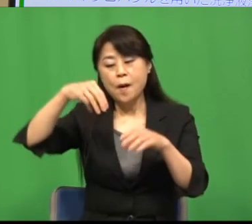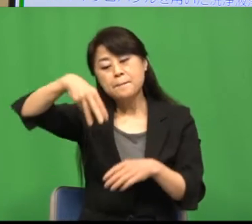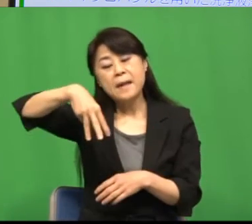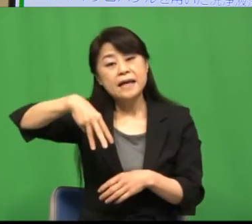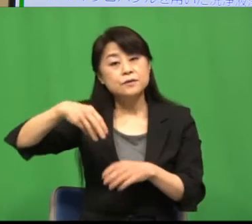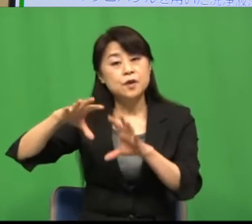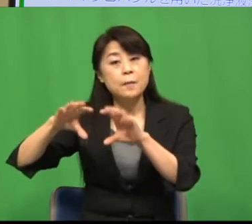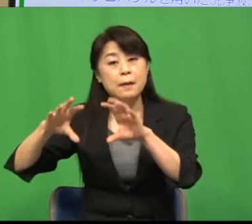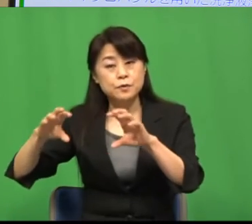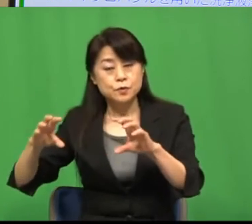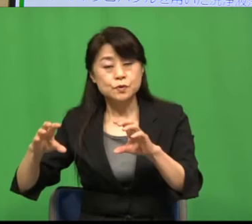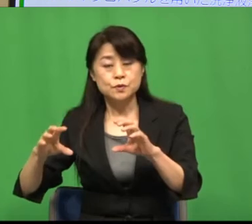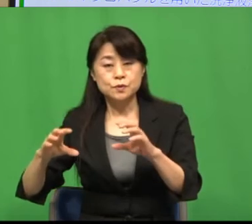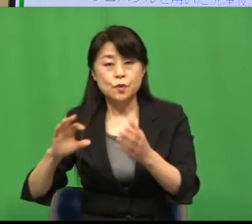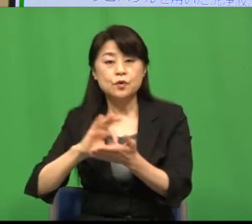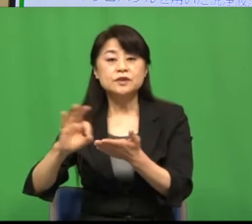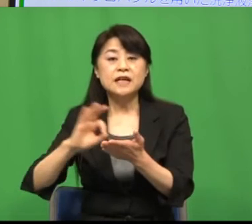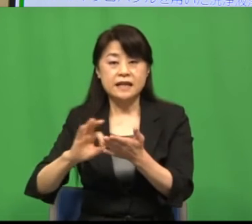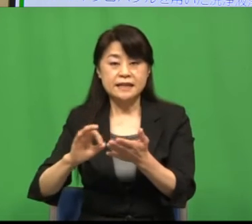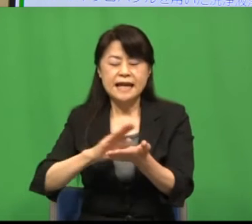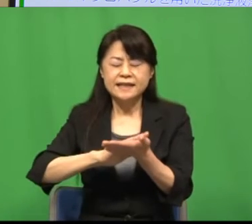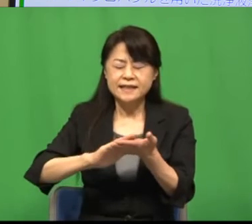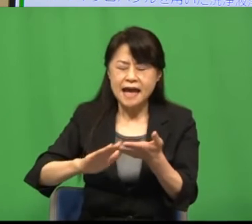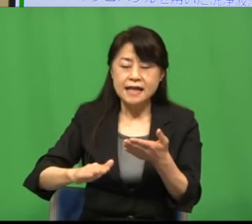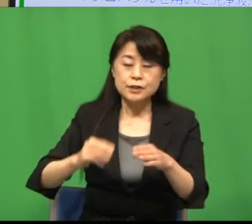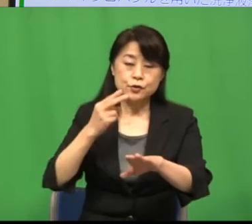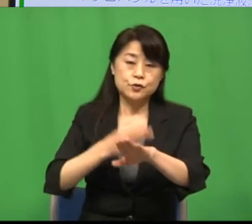ね、を活用して浄化する装置を開発されました。